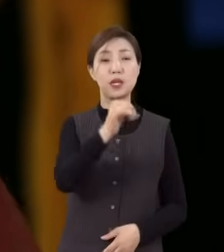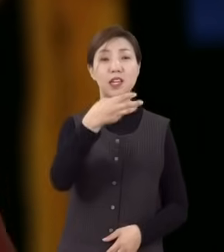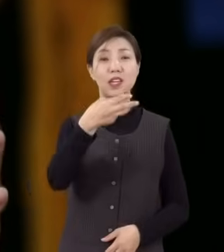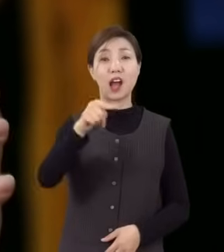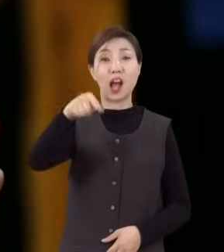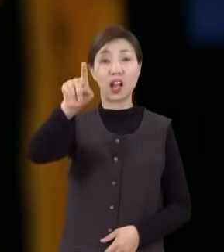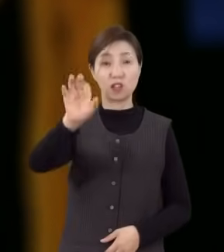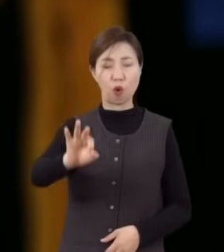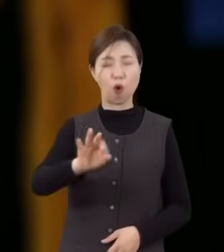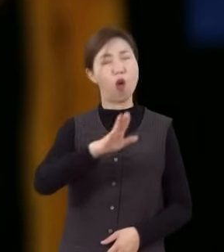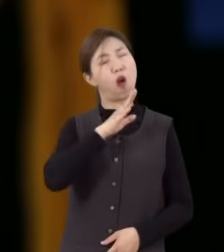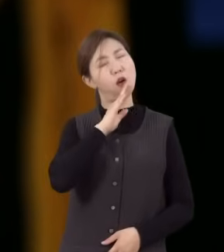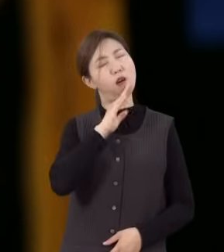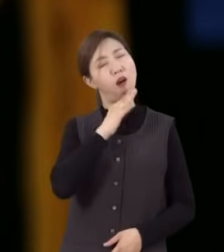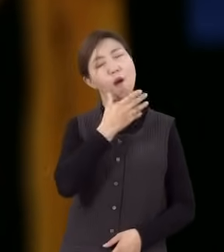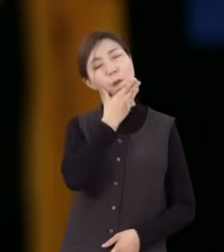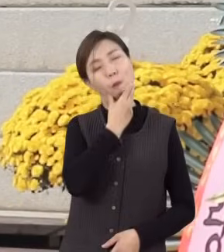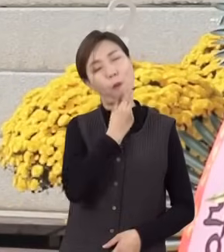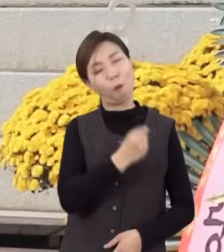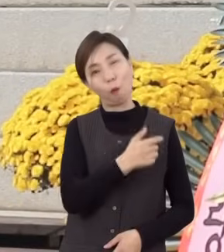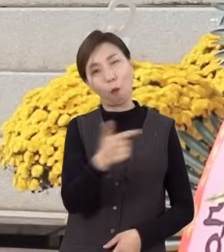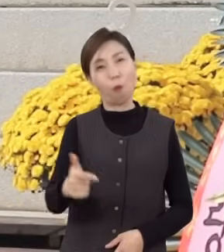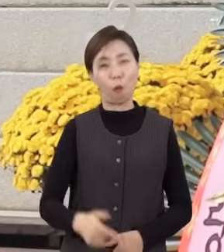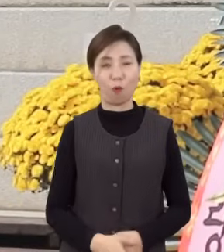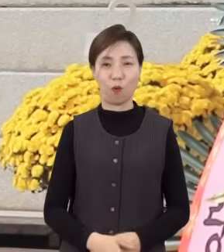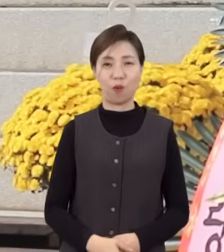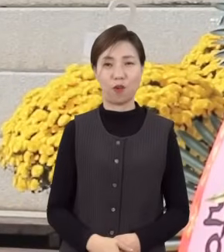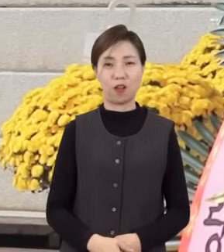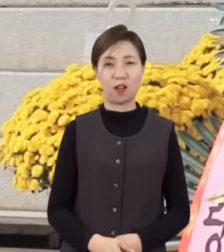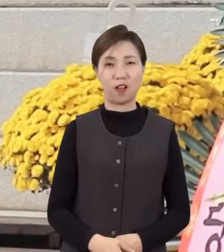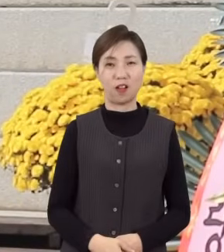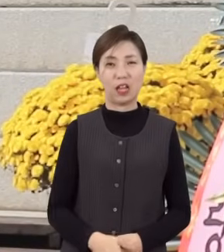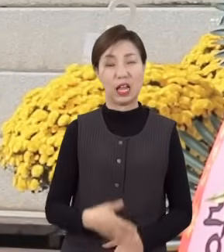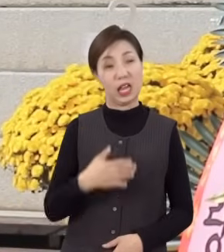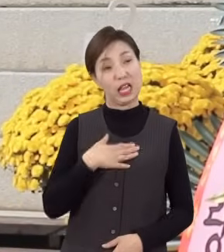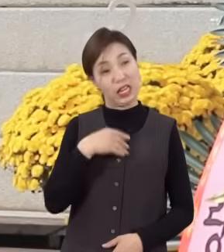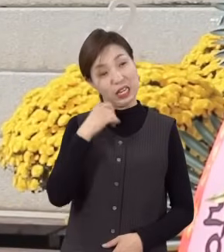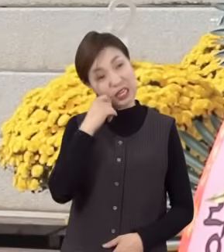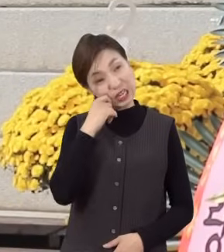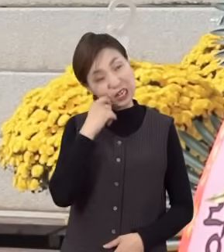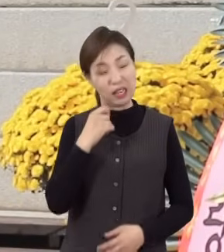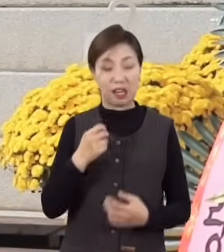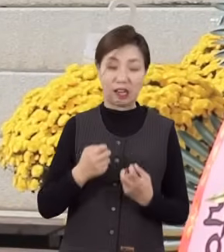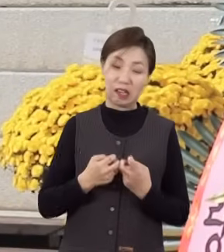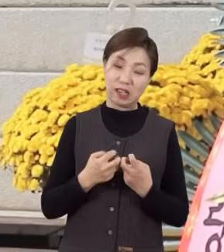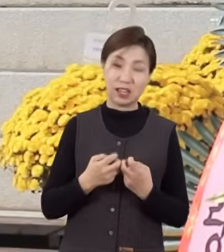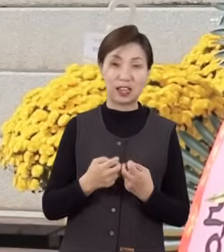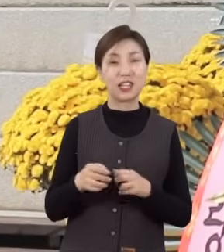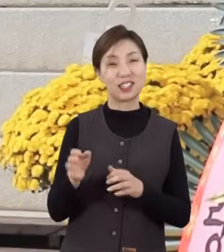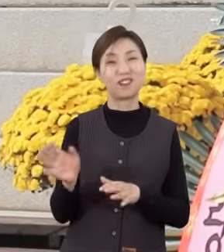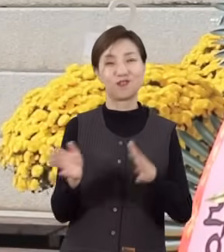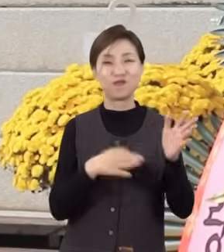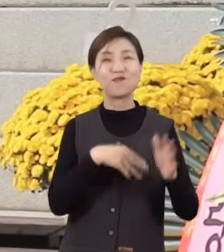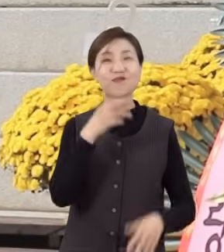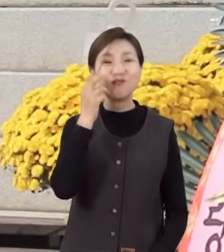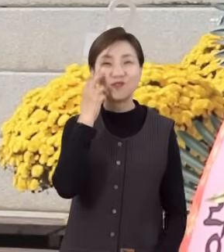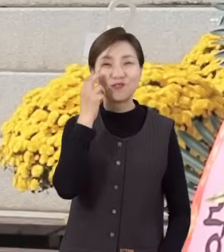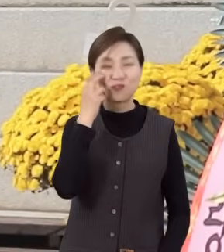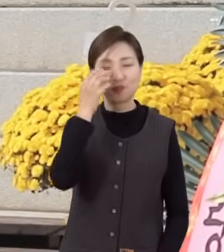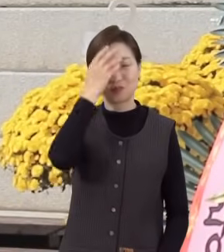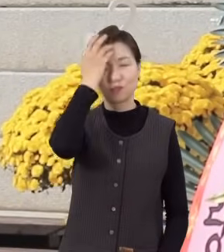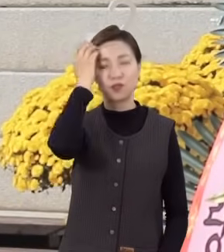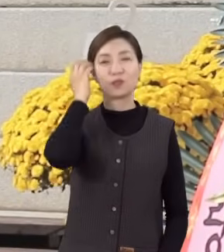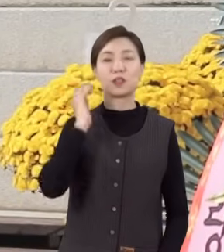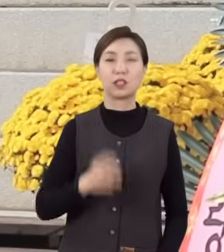난 놀아보지도 못하고 출가했는데. 예? 자, 이제 웃자 간 말이에요. 이와 같이 우리가 이번